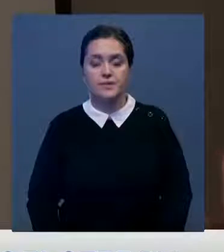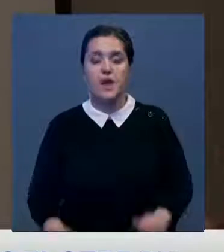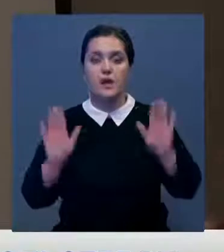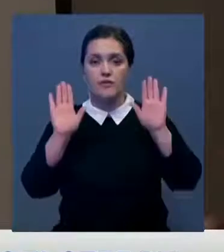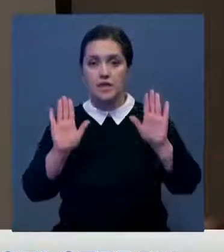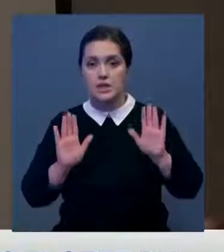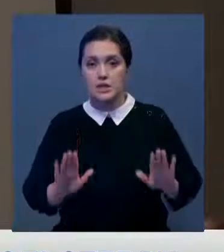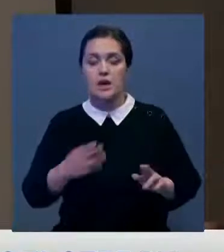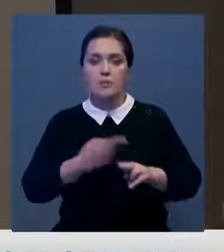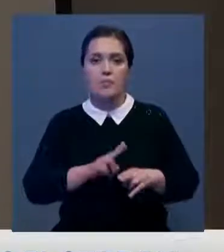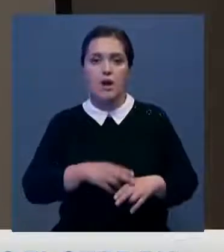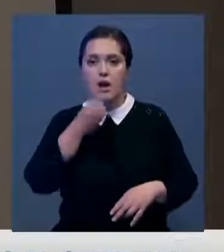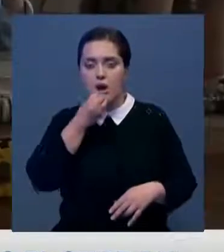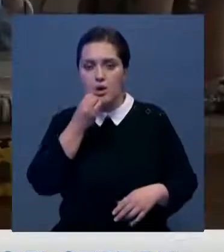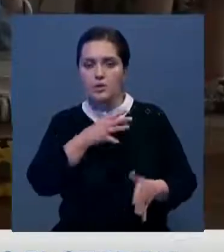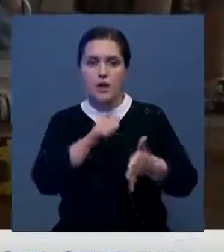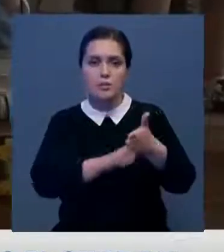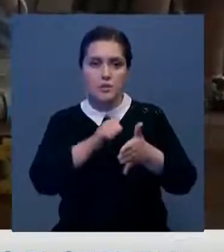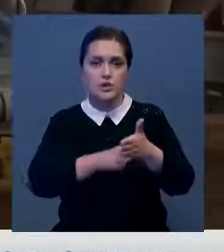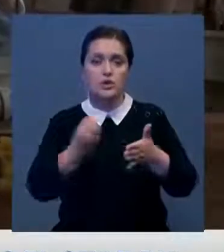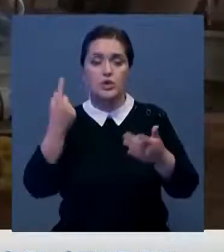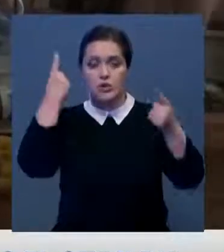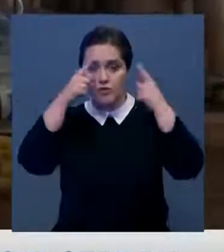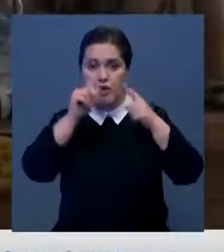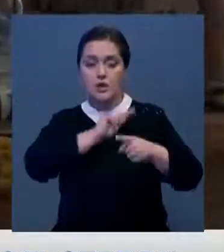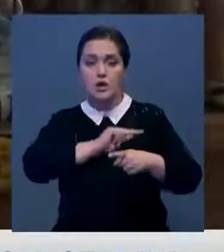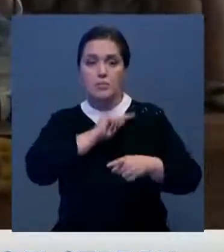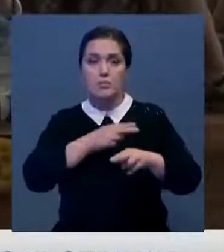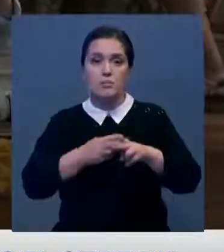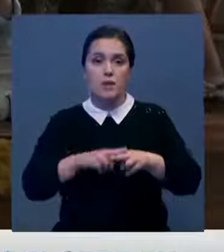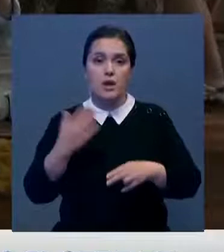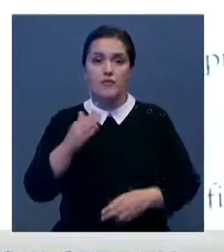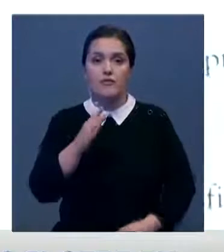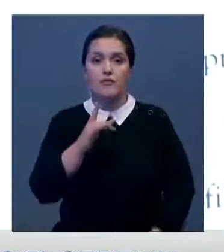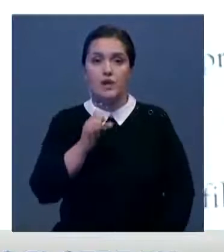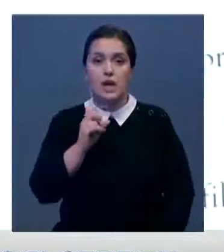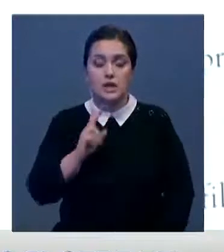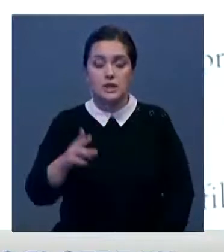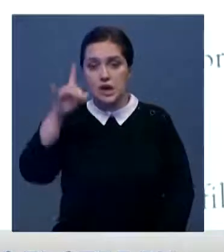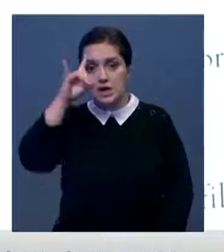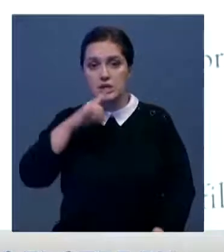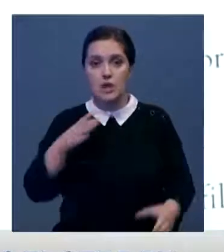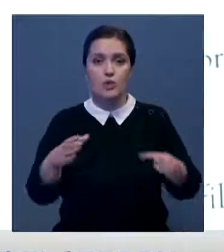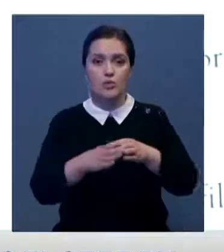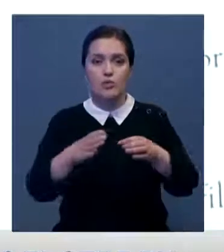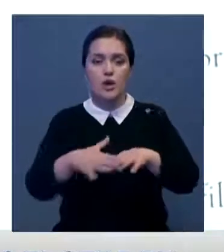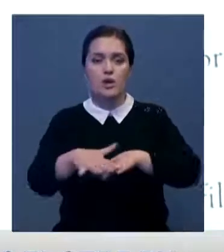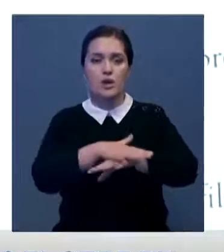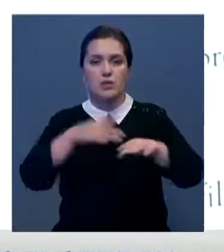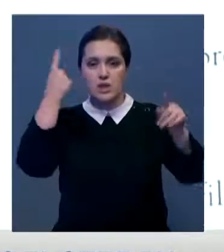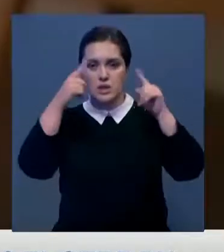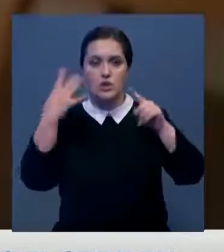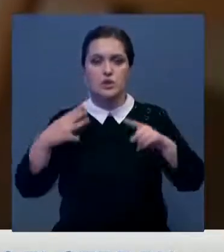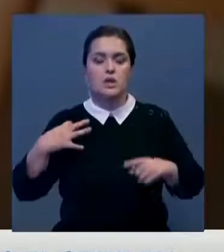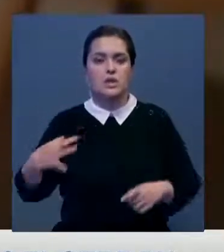Выставка стала хорошим поводом представить еще одну творческую работу, на этот раз франко-казахстанской группы. Народная сказка «40 сыновей